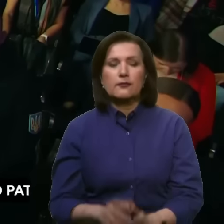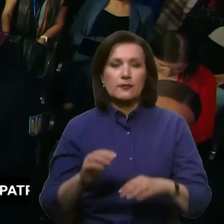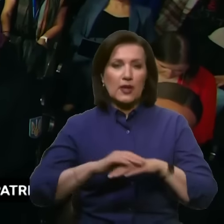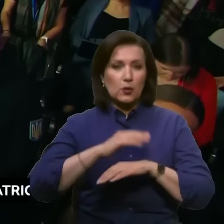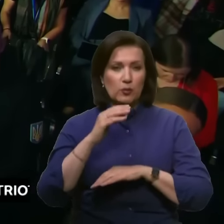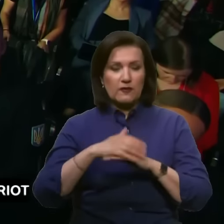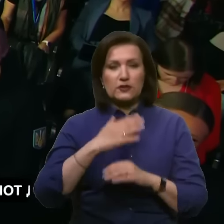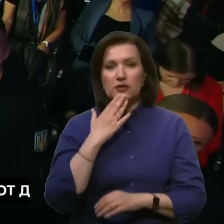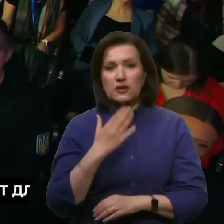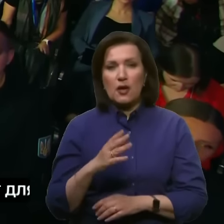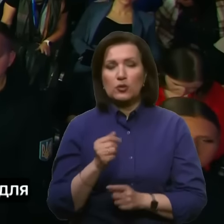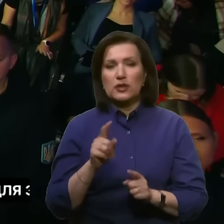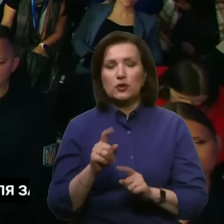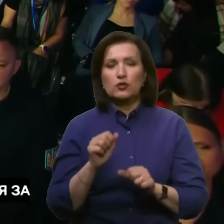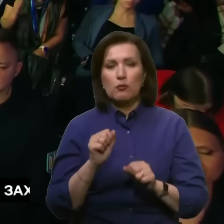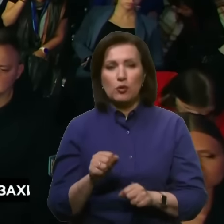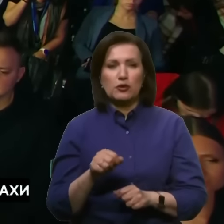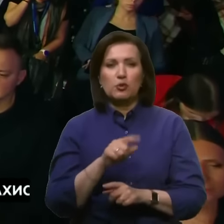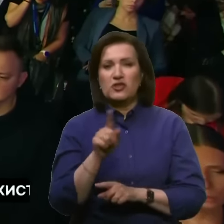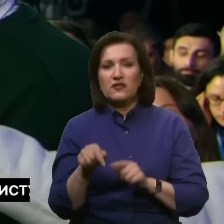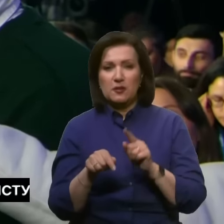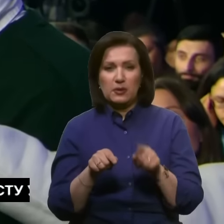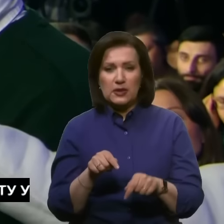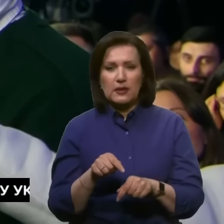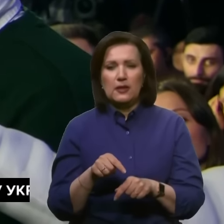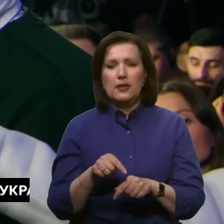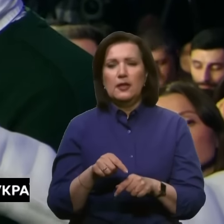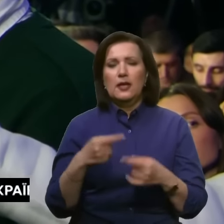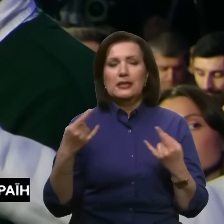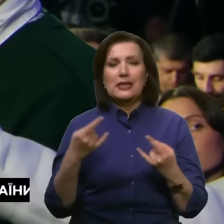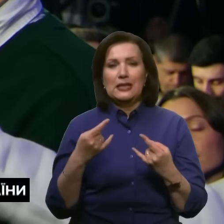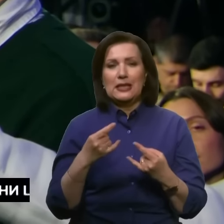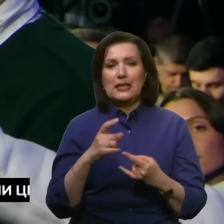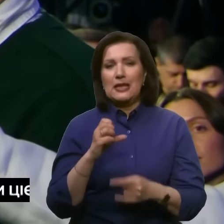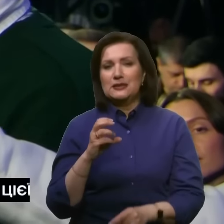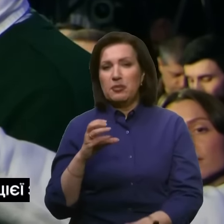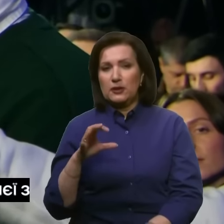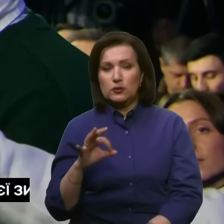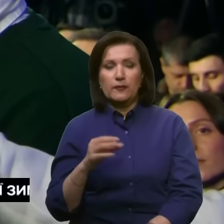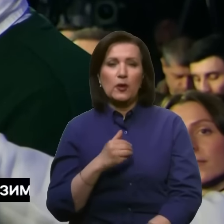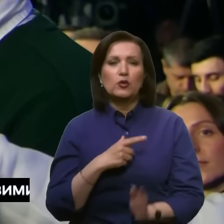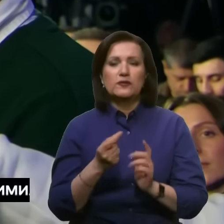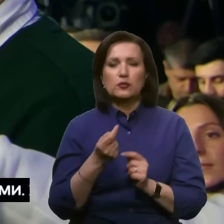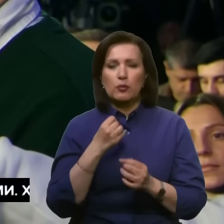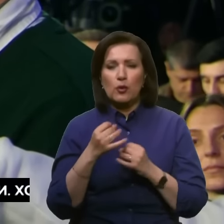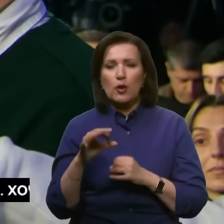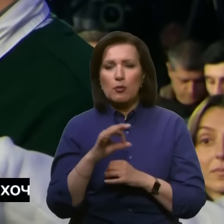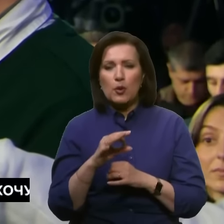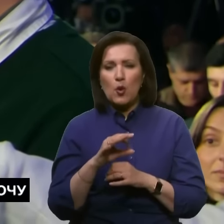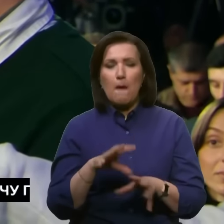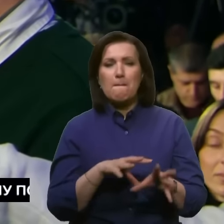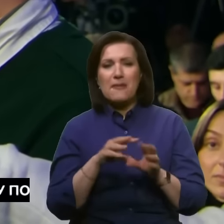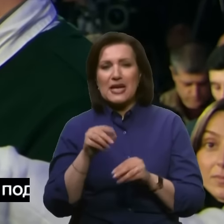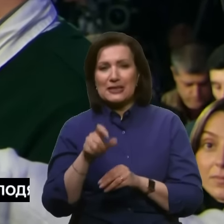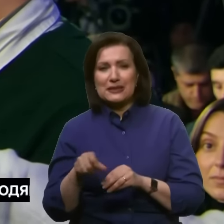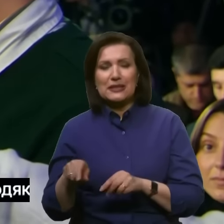Добрий вечір. Дякую за те, що можна поставити вам питання. Так, Дмитро Дідора, телеканал «Еспресо». Хочу з вами трошки поговорити про